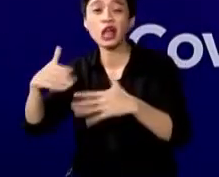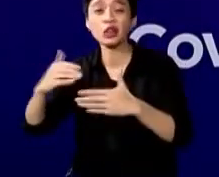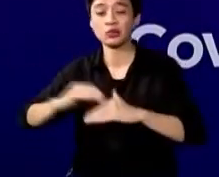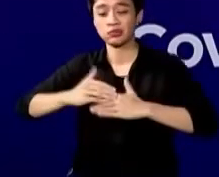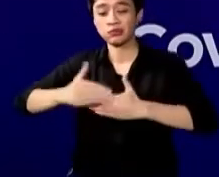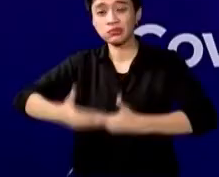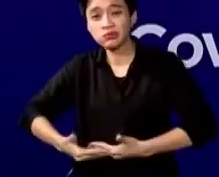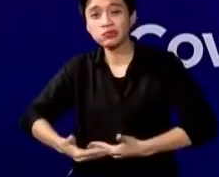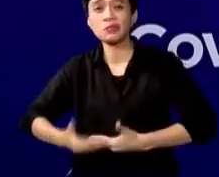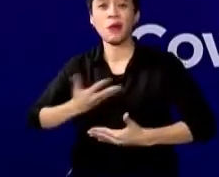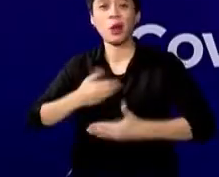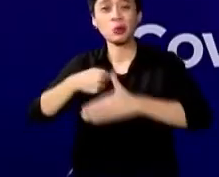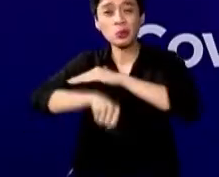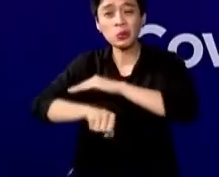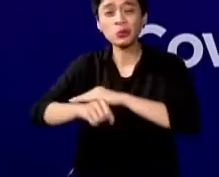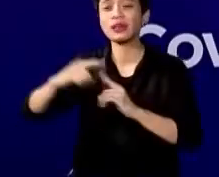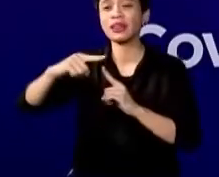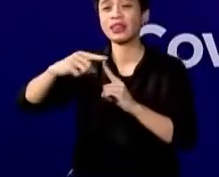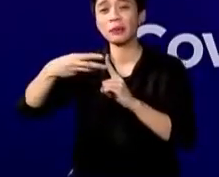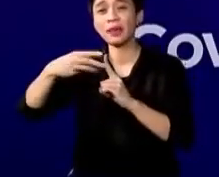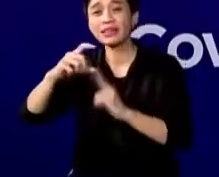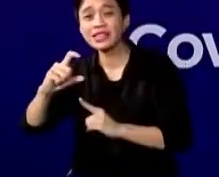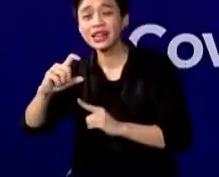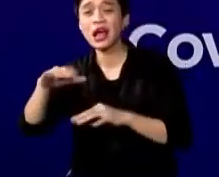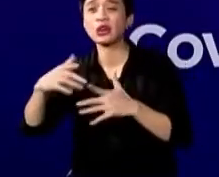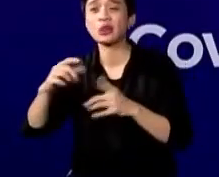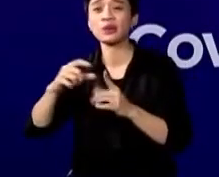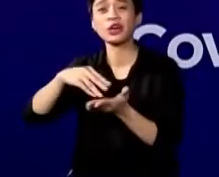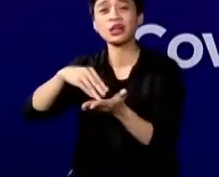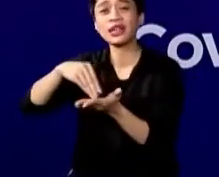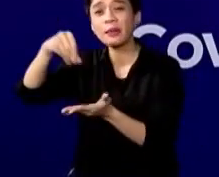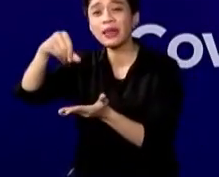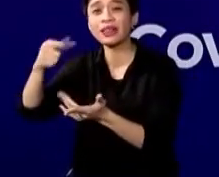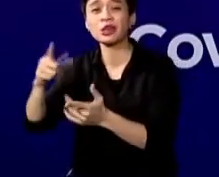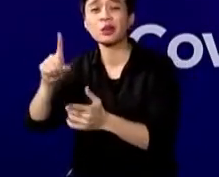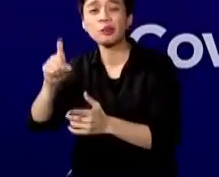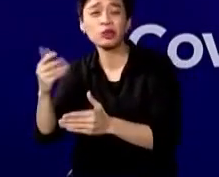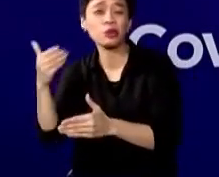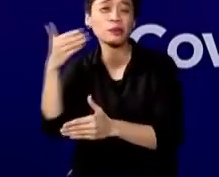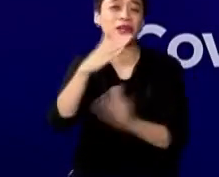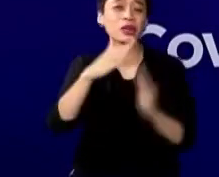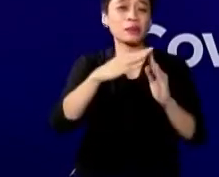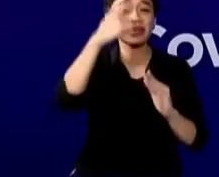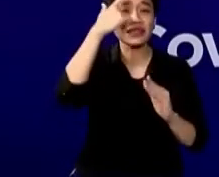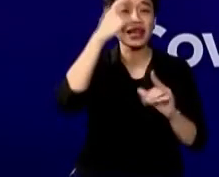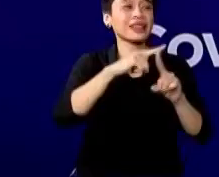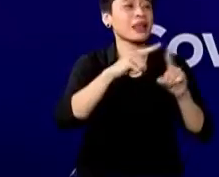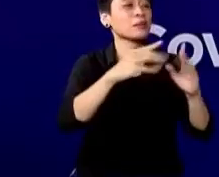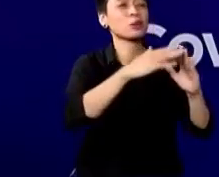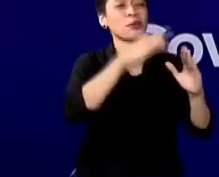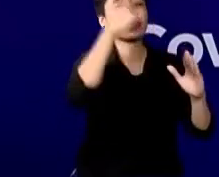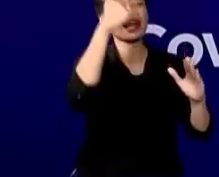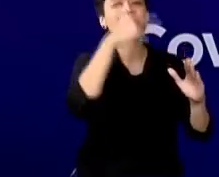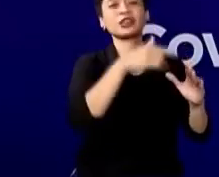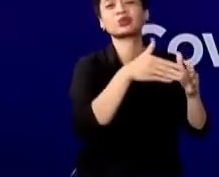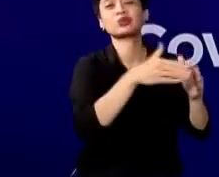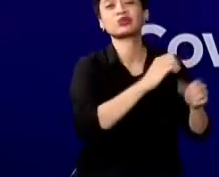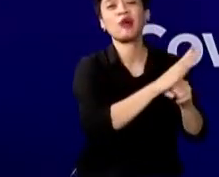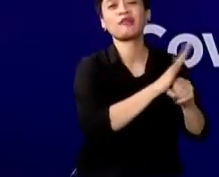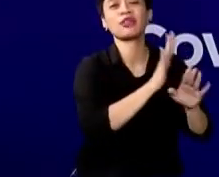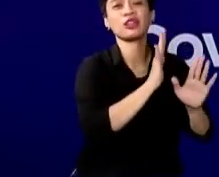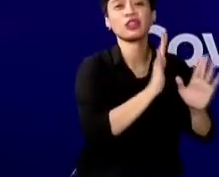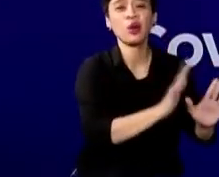tuberkulosis hipertensi diabetes yang perlu juga berobat keum rumah sakit jadi memang masyarakat sendirilah yang